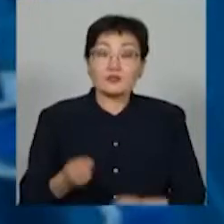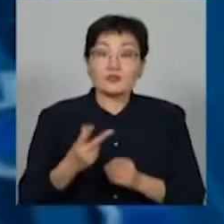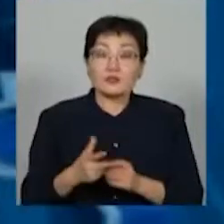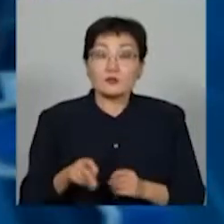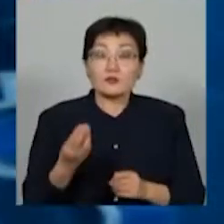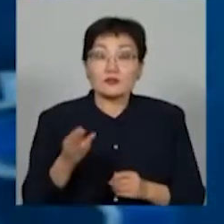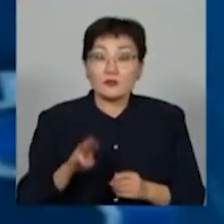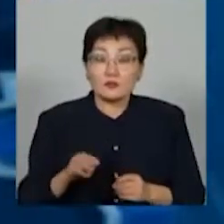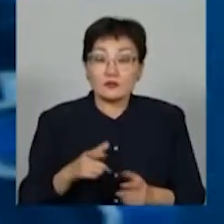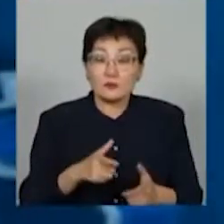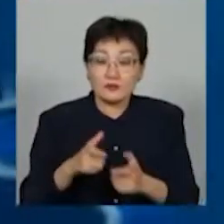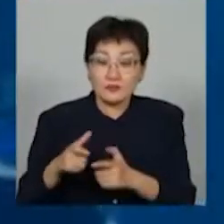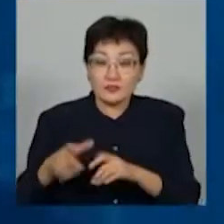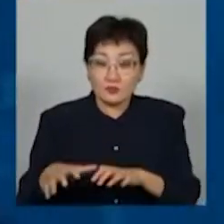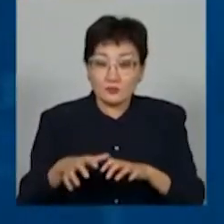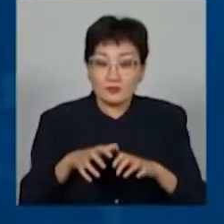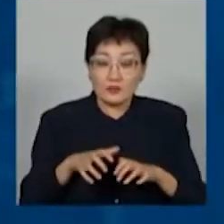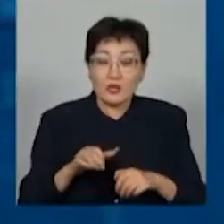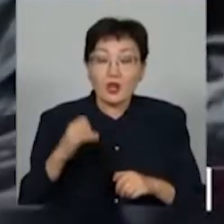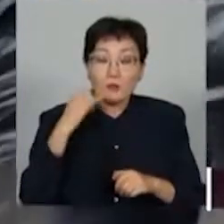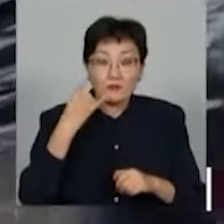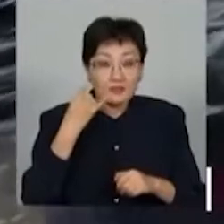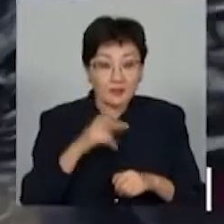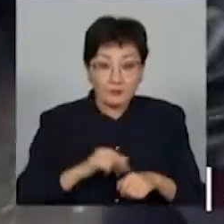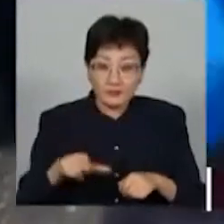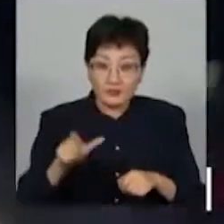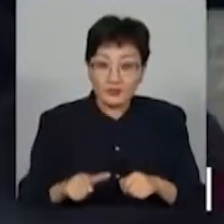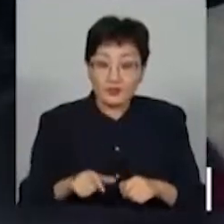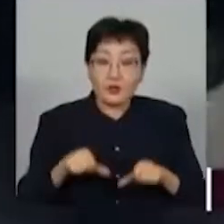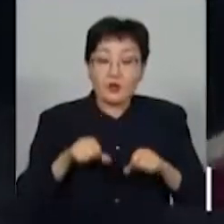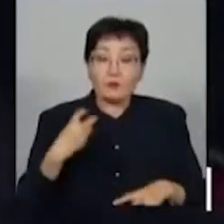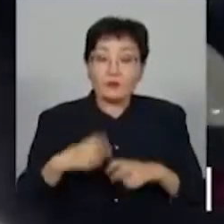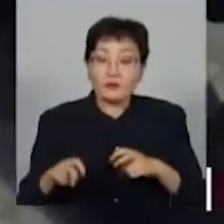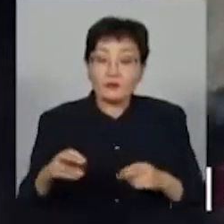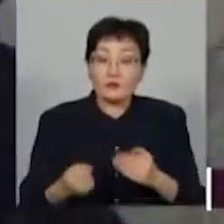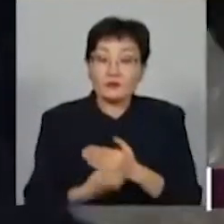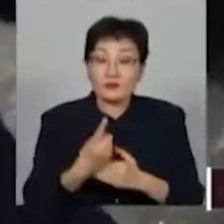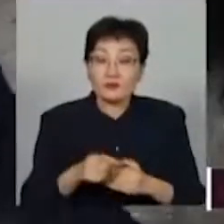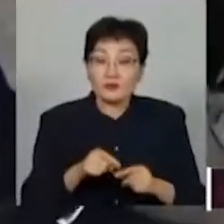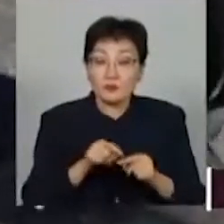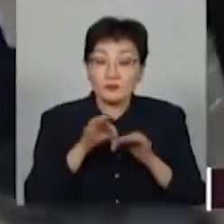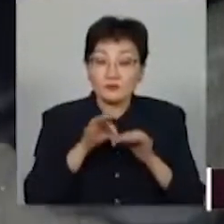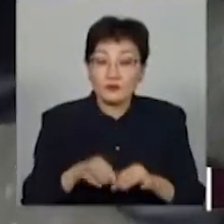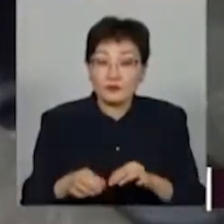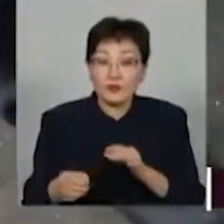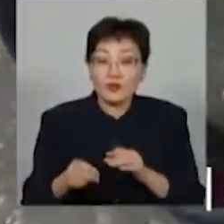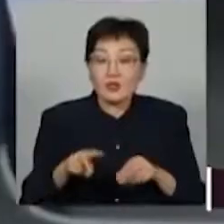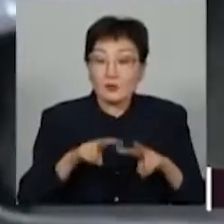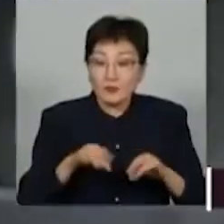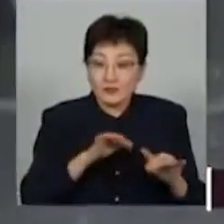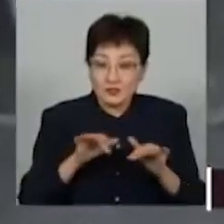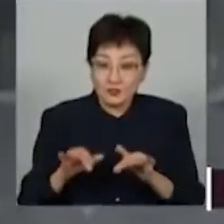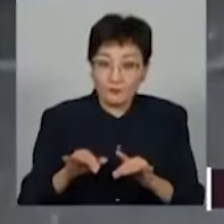13 единиц незаконного оружия изъяли павлодарские полицейские. Правонарушение удалось выявить в ходе проведения